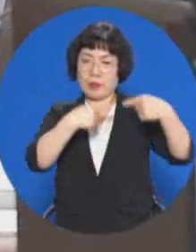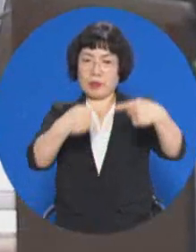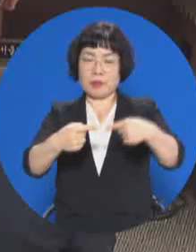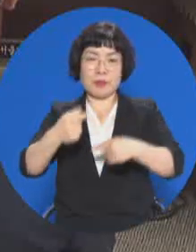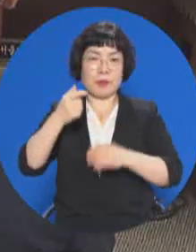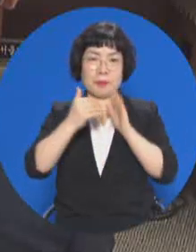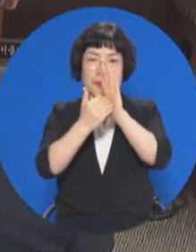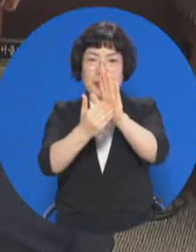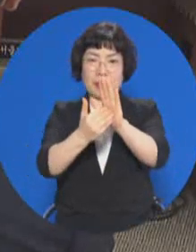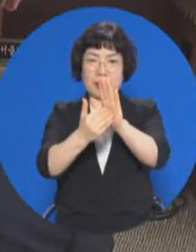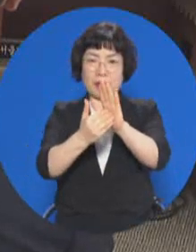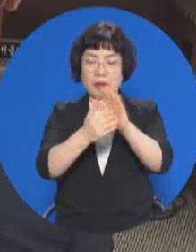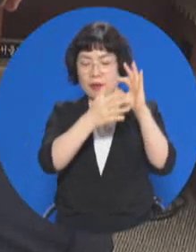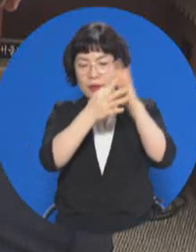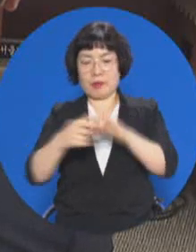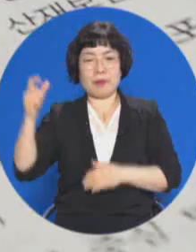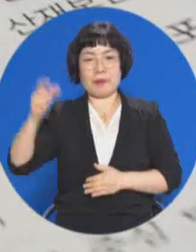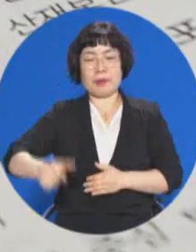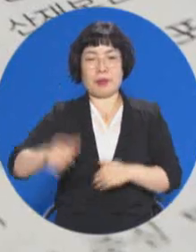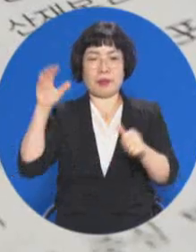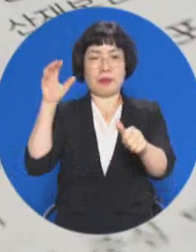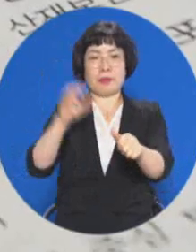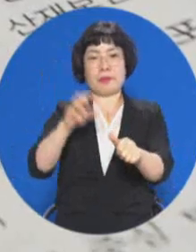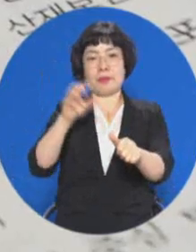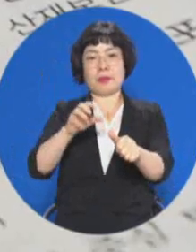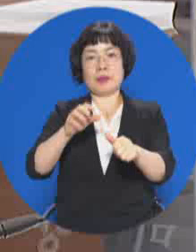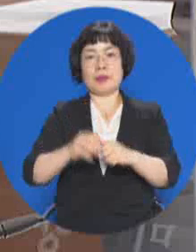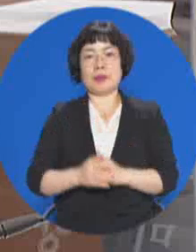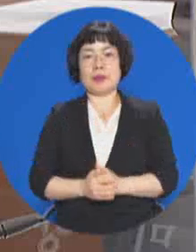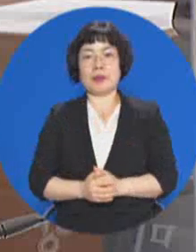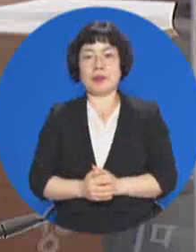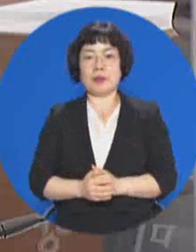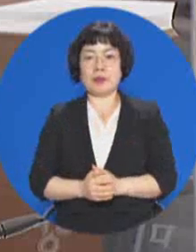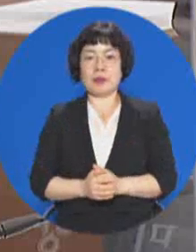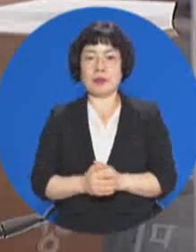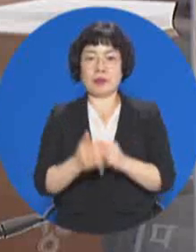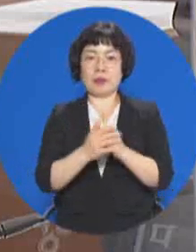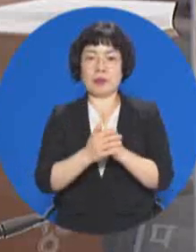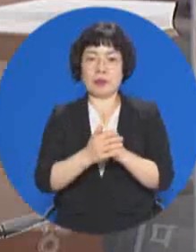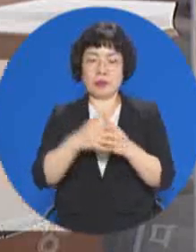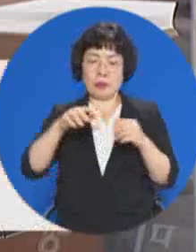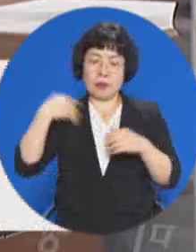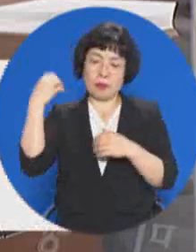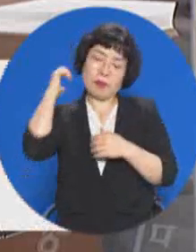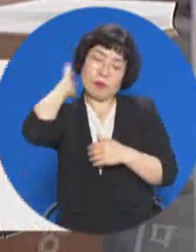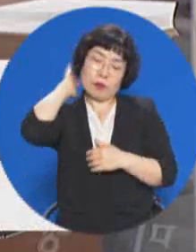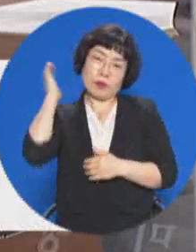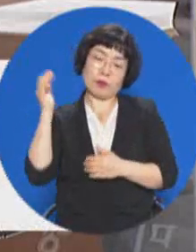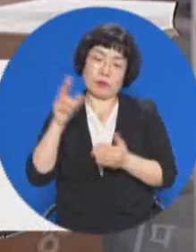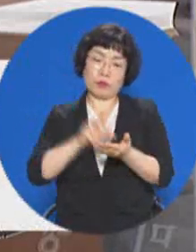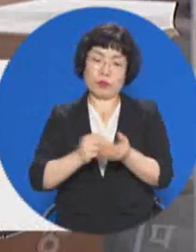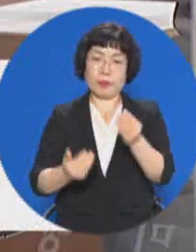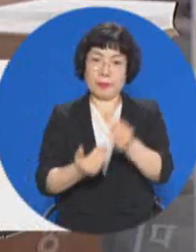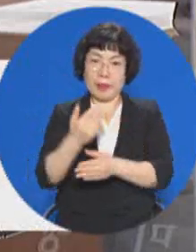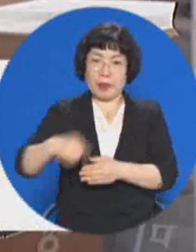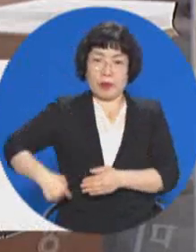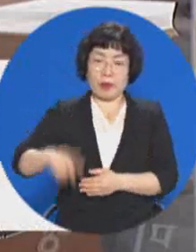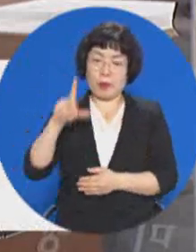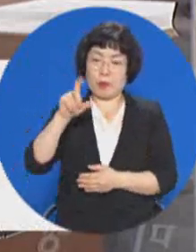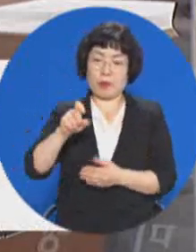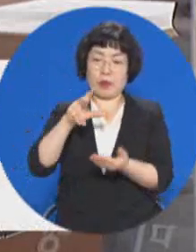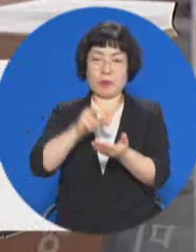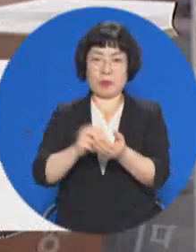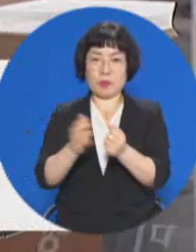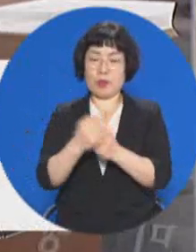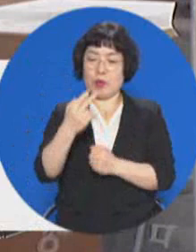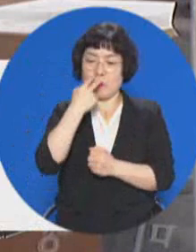했다며 앞다퉈 강도 높은 비판을 쏟아냈습니다. 그 요추부 염좌상이나 경추부 염좌상 같은 경우는 주로